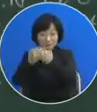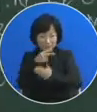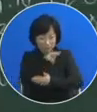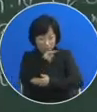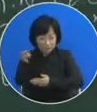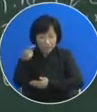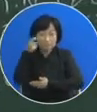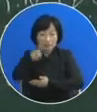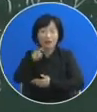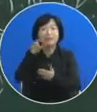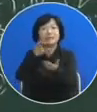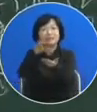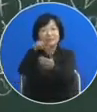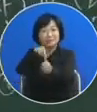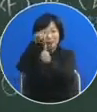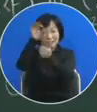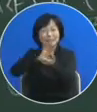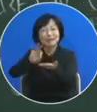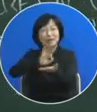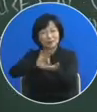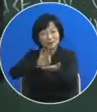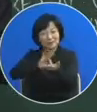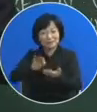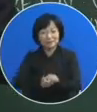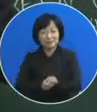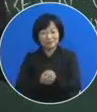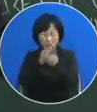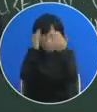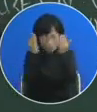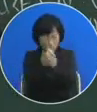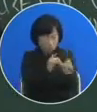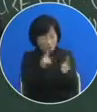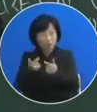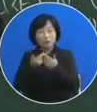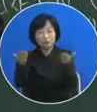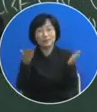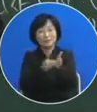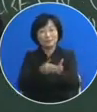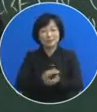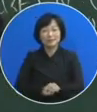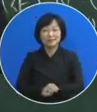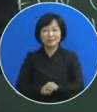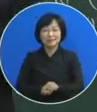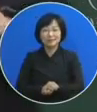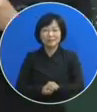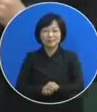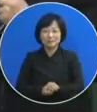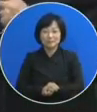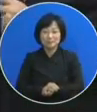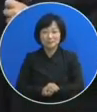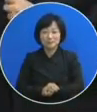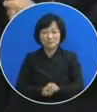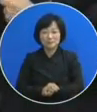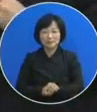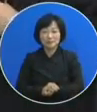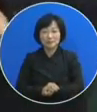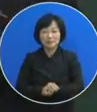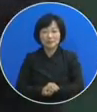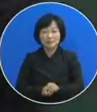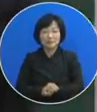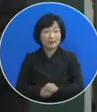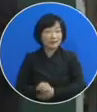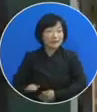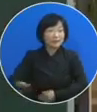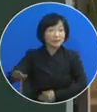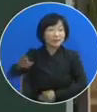God used people like that. 모든 걸 다 주셨어요. That He gave them everything. 여러분 쉽게 알아들으셔야 됩니다. And so you need to simply understand. 여러분이 얼마만큼 건축을